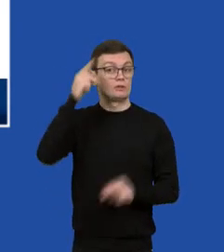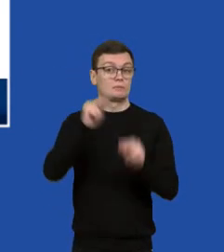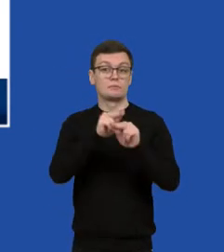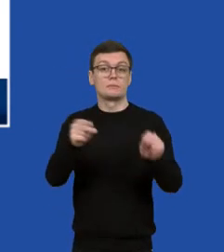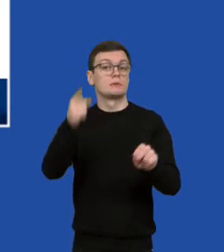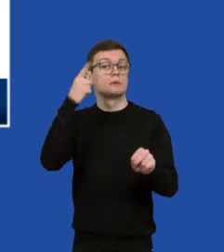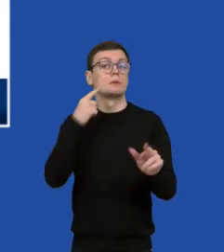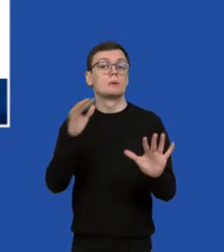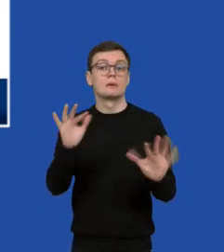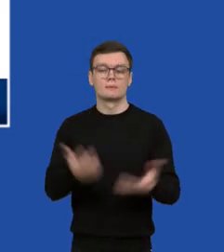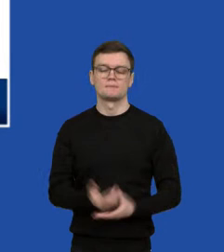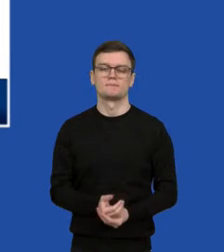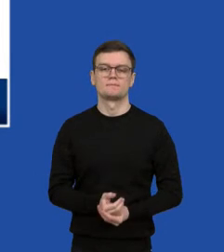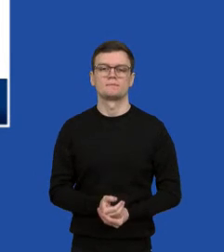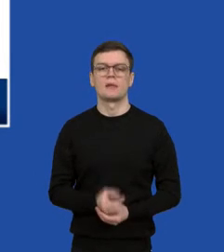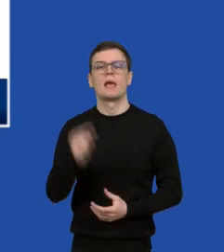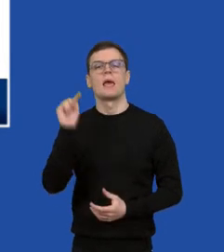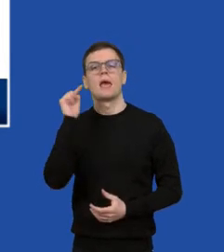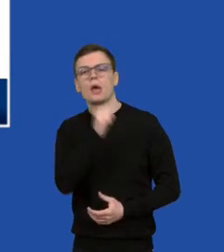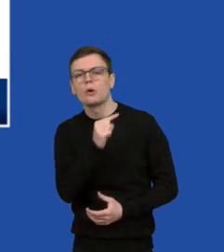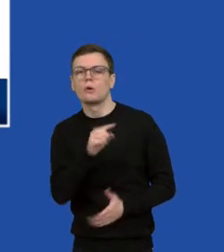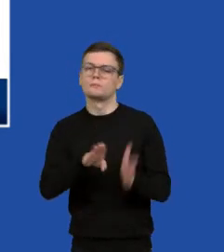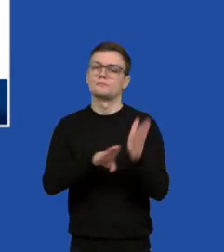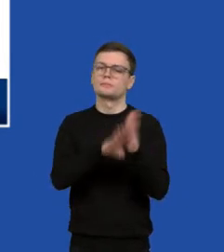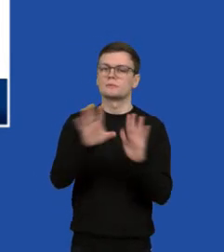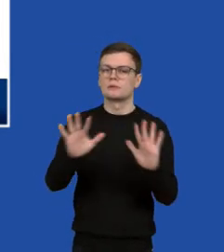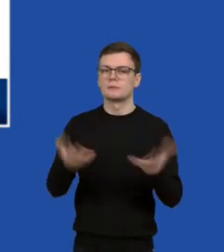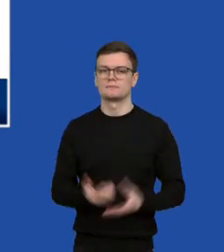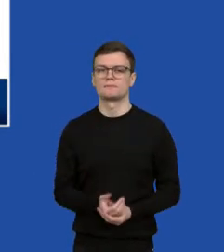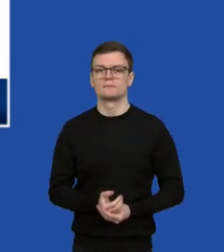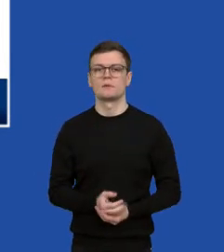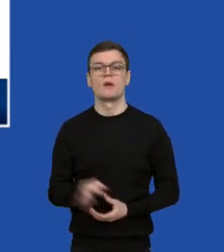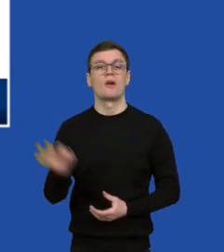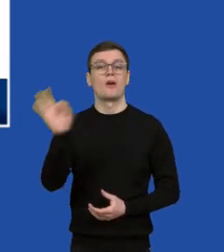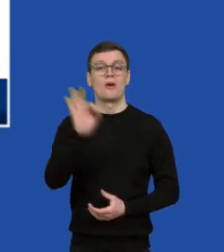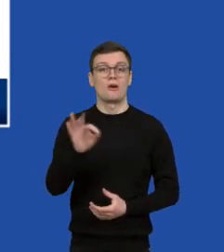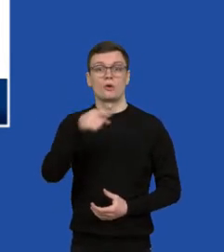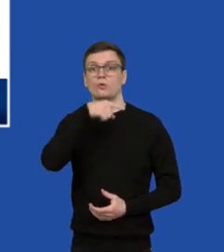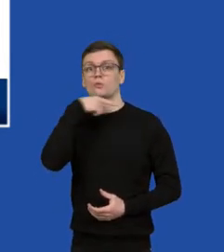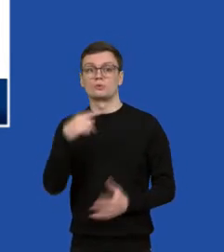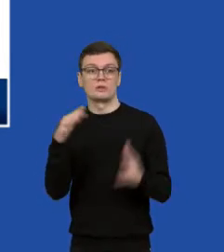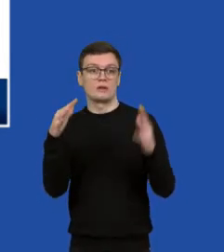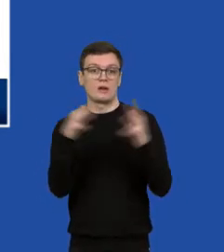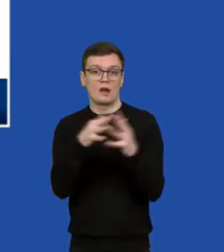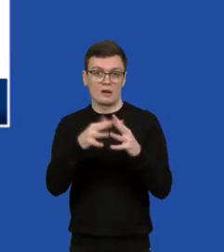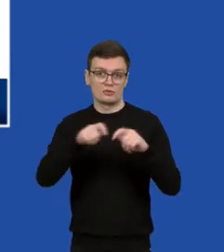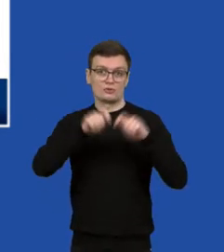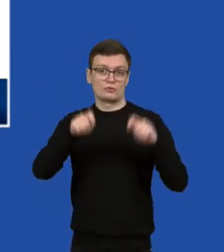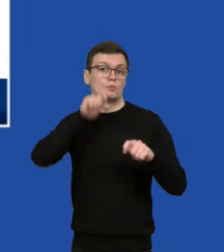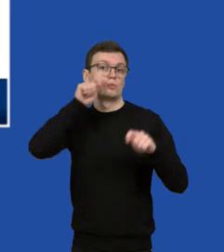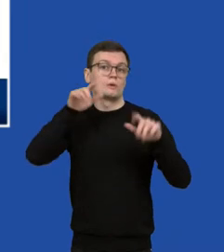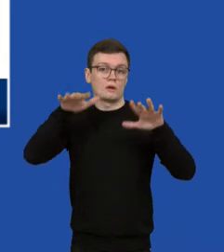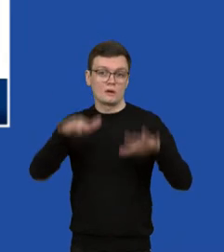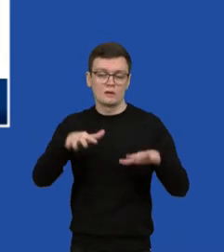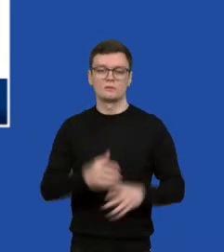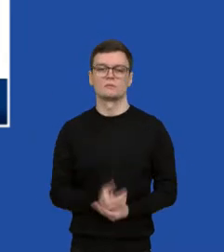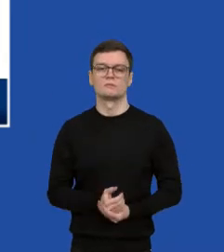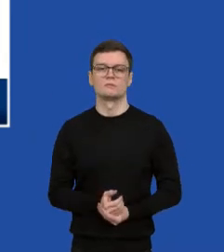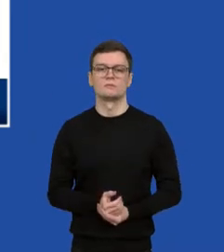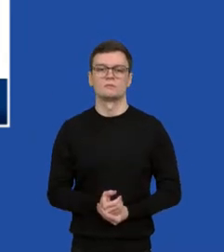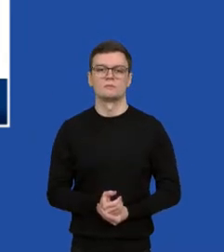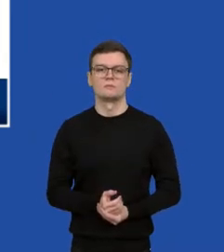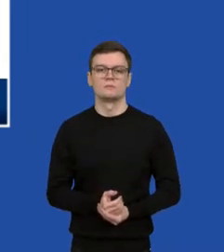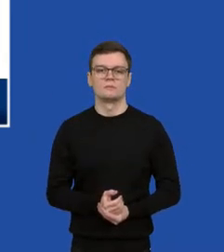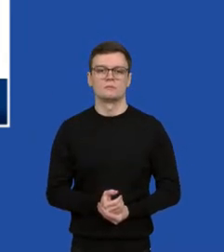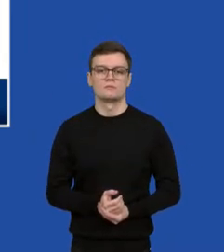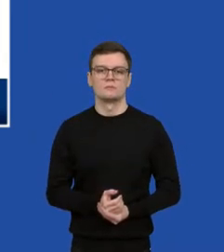užkoduotos ekonominės raidos scenarijoje, kad dėl Rusijos karinės invazijos Ukrainoje poveikis pasireiškia per būtent